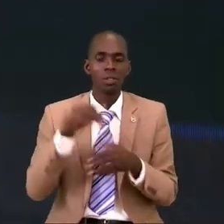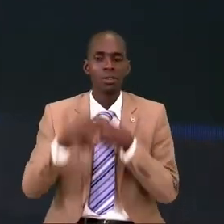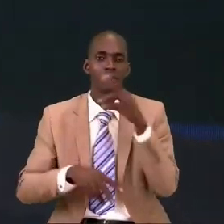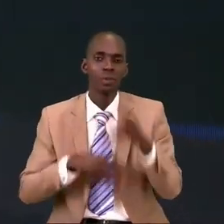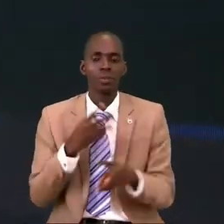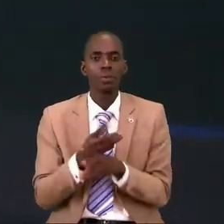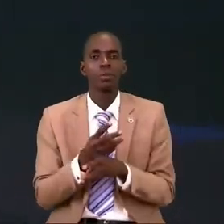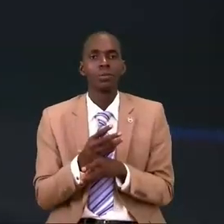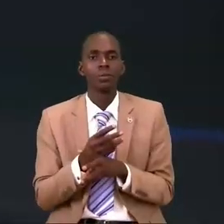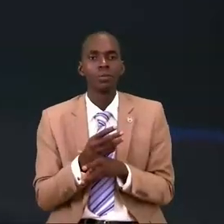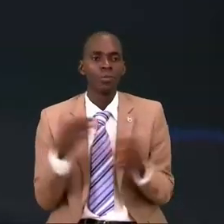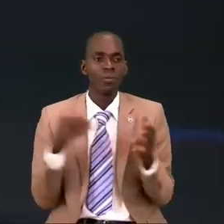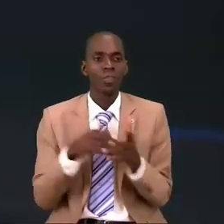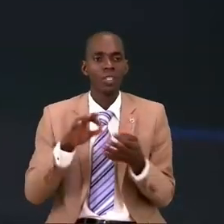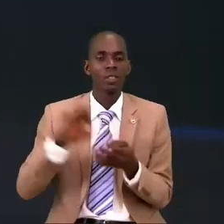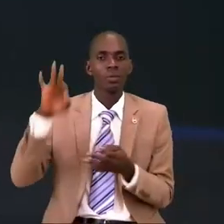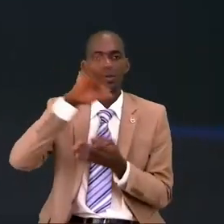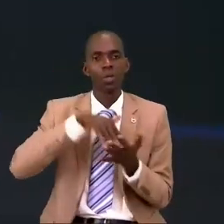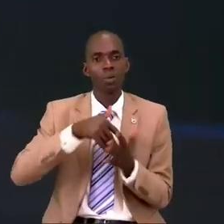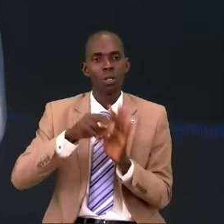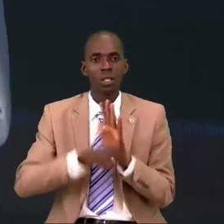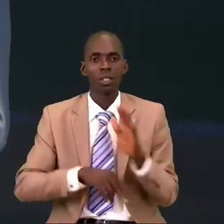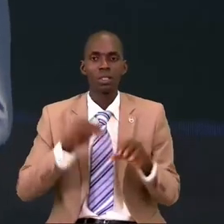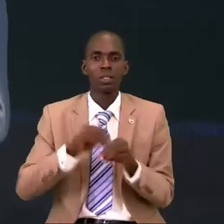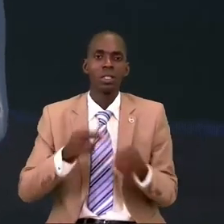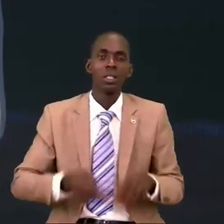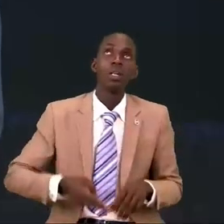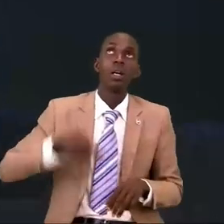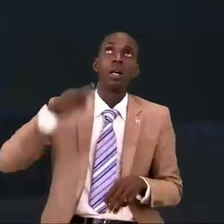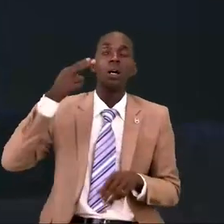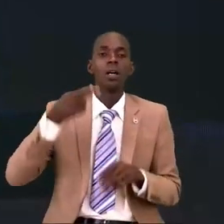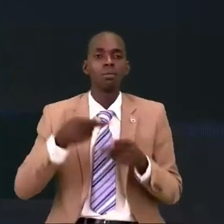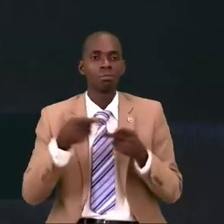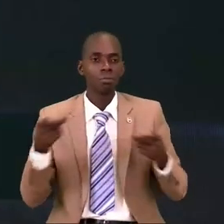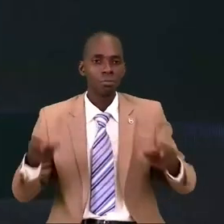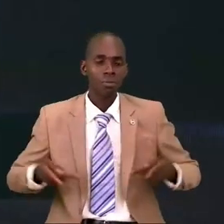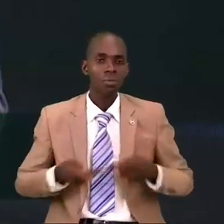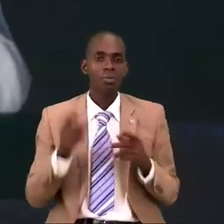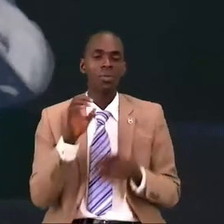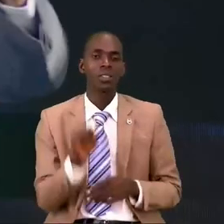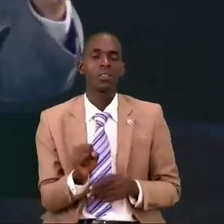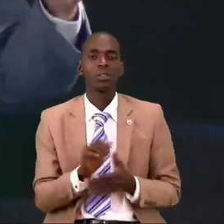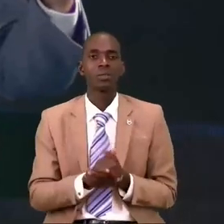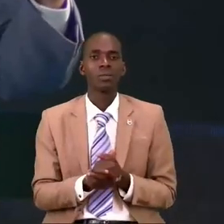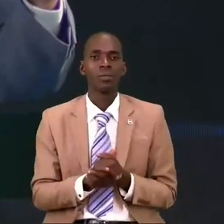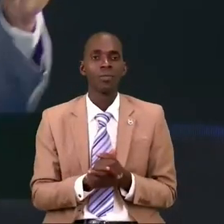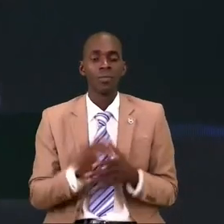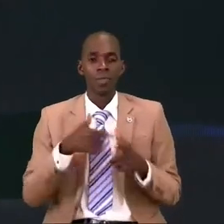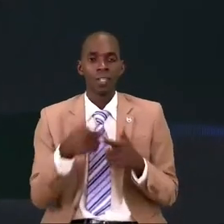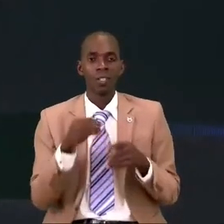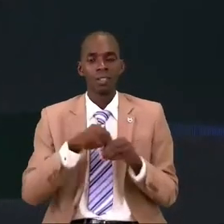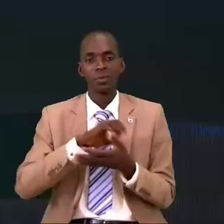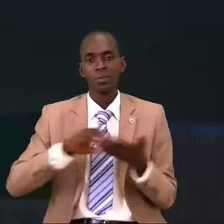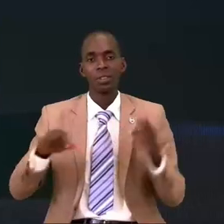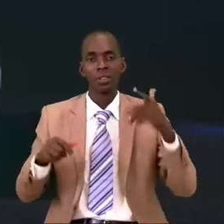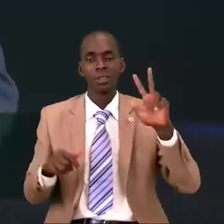lieux célestes. Verset 13, il dit, c'est pourquoi prenez toutes les armes